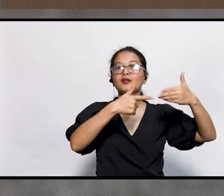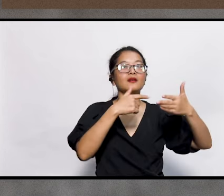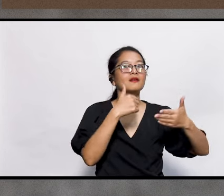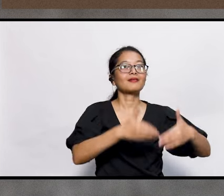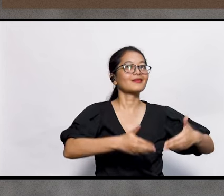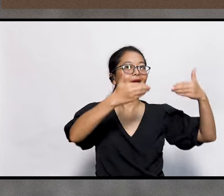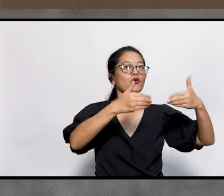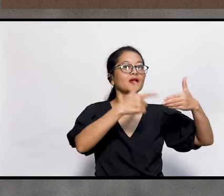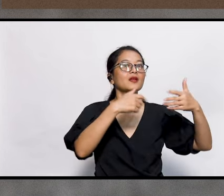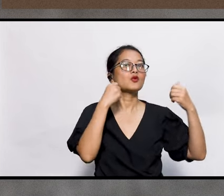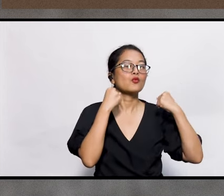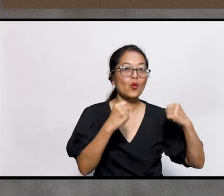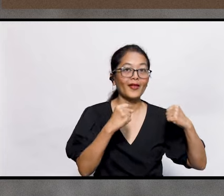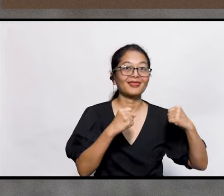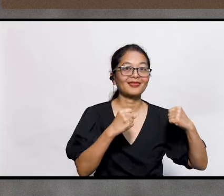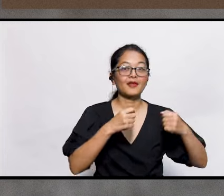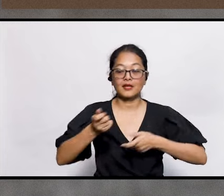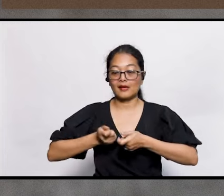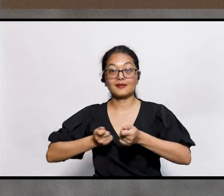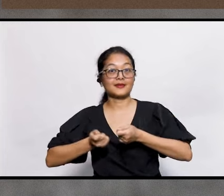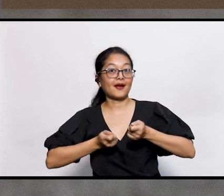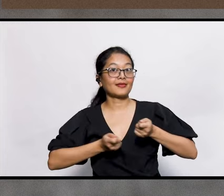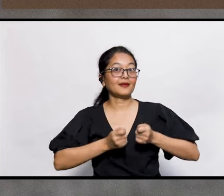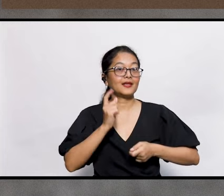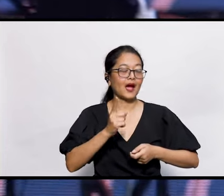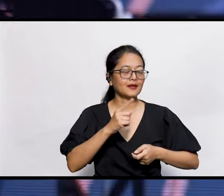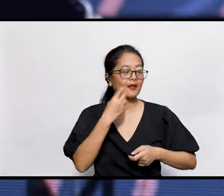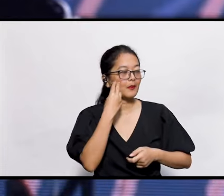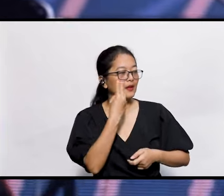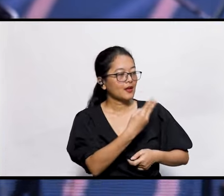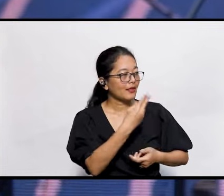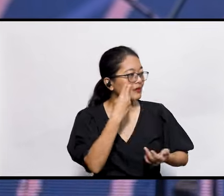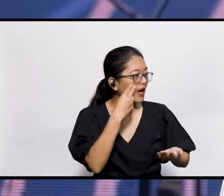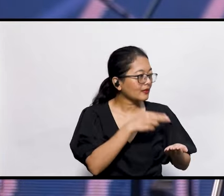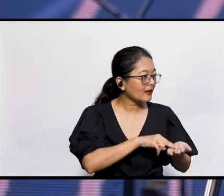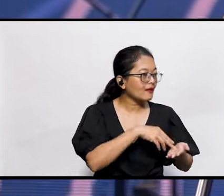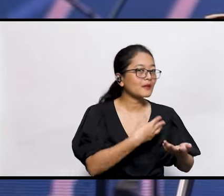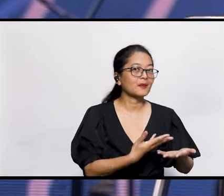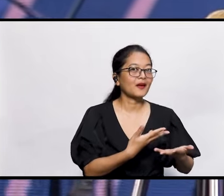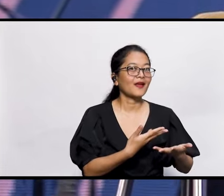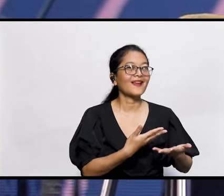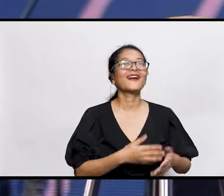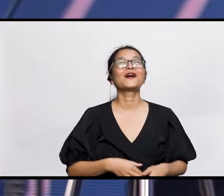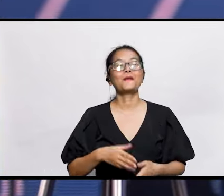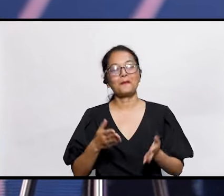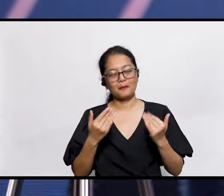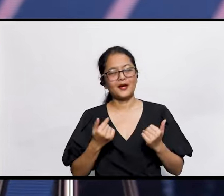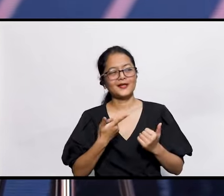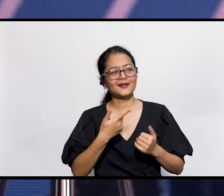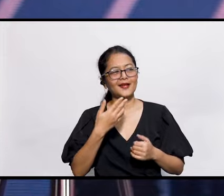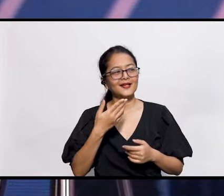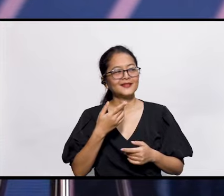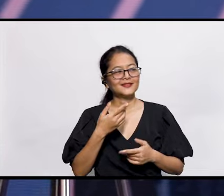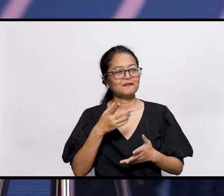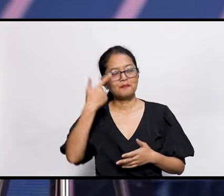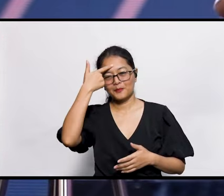of that nah ini kita diajak untuk sedikit keluar daripada memori logik kita kalau